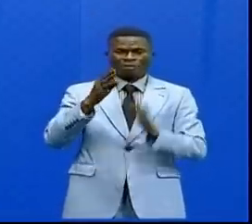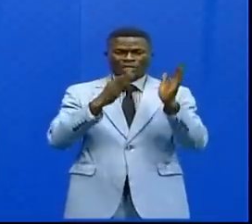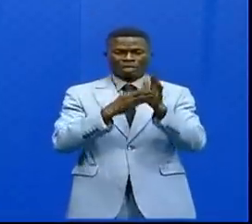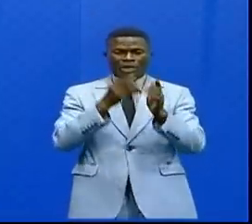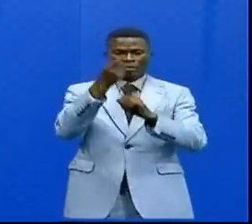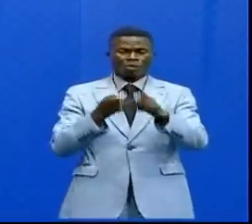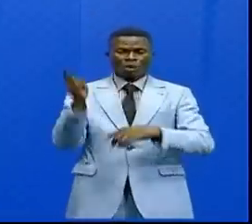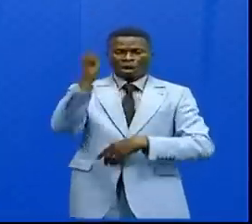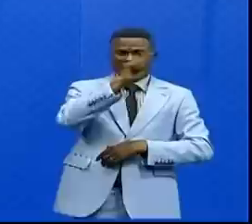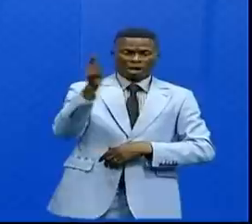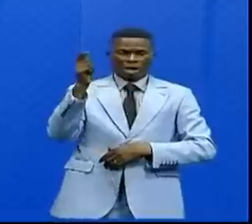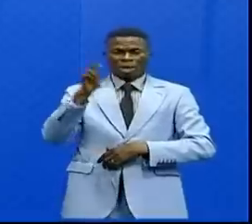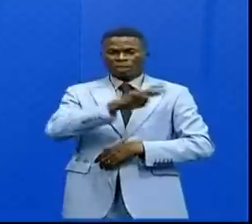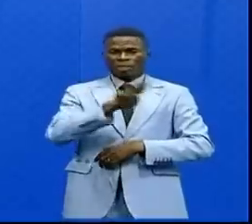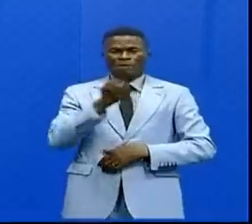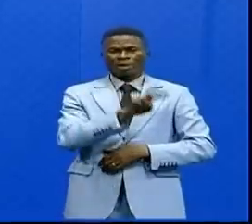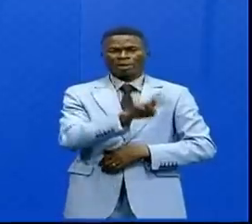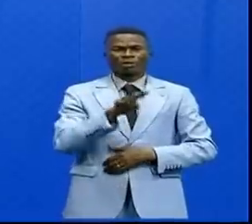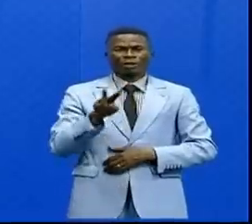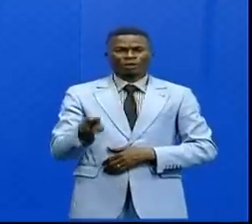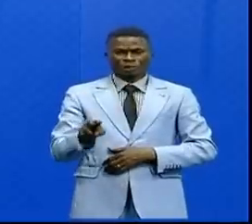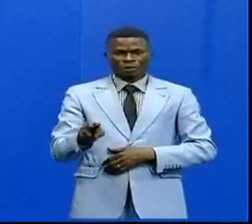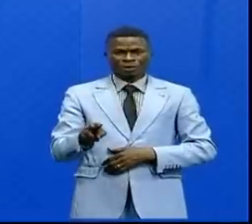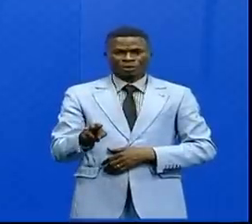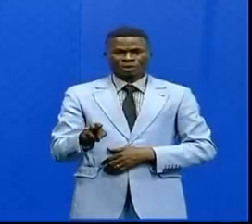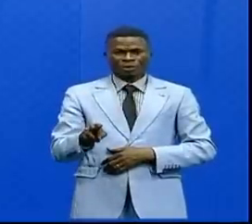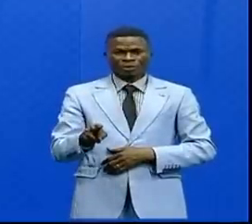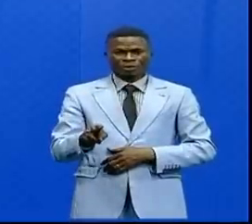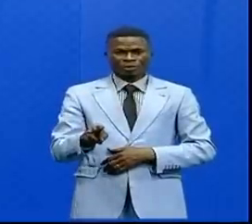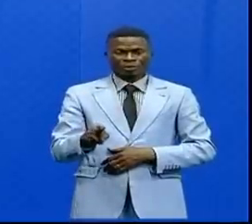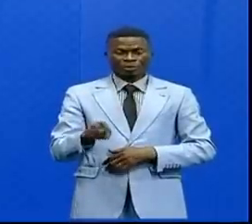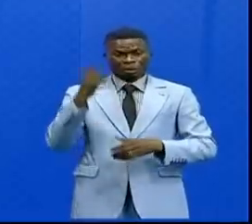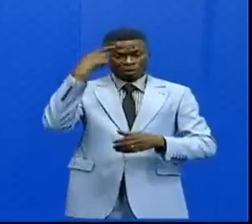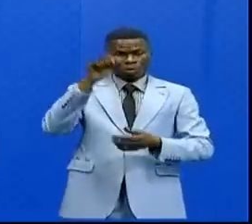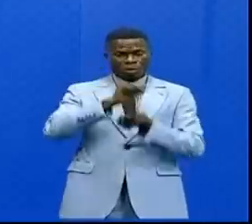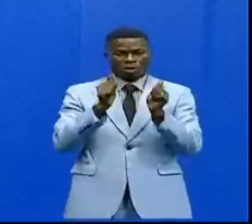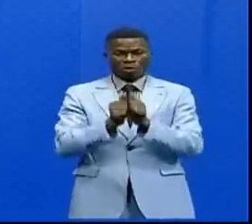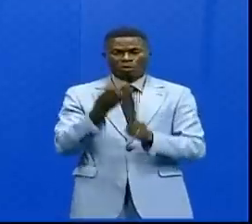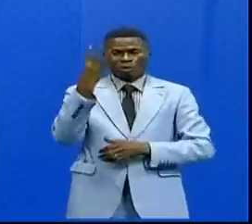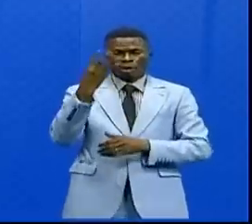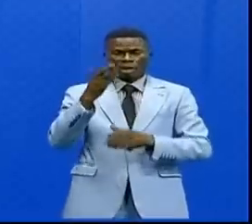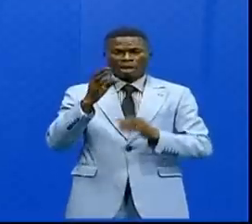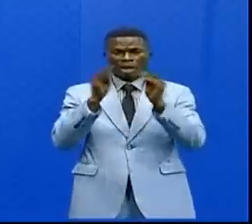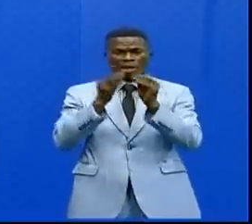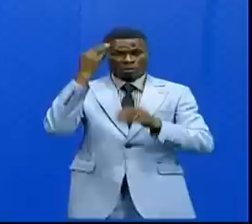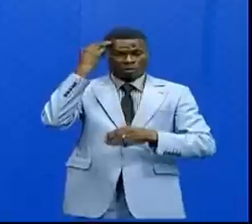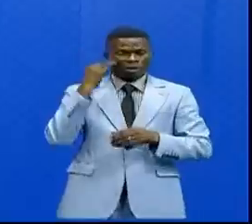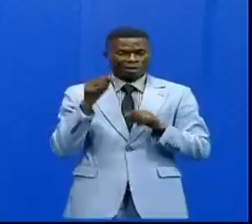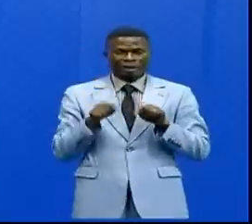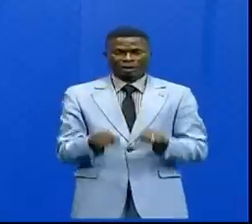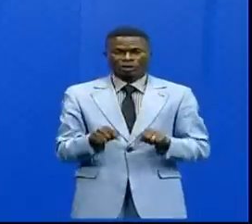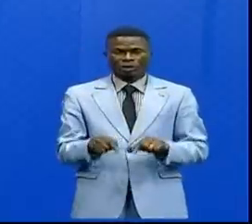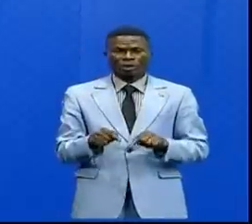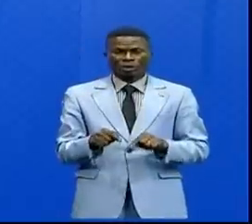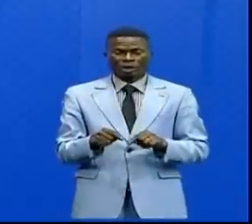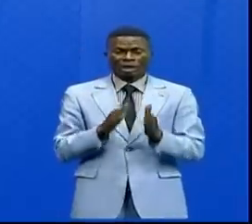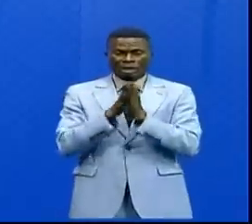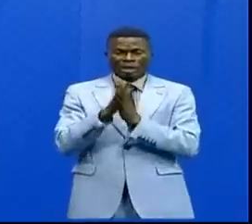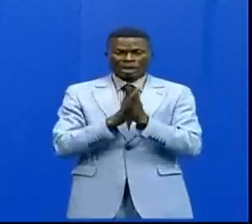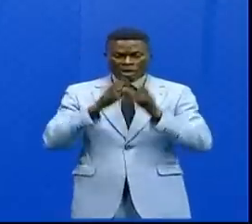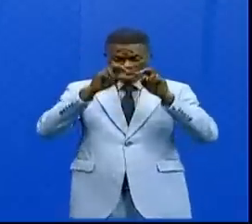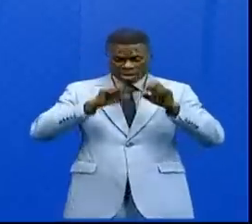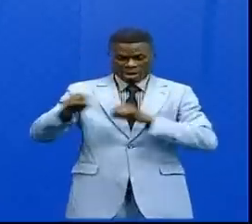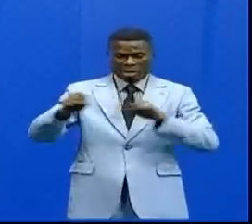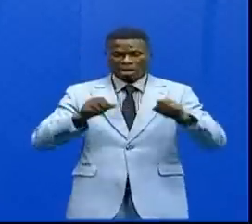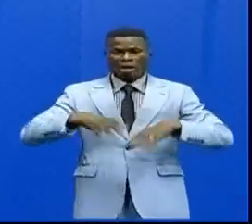29 avril 2022. Au chapitre 4 du Conseil de ministres de ce jour, relatif à l'examen